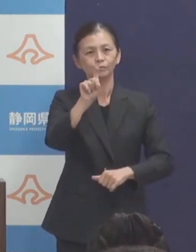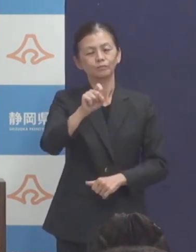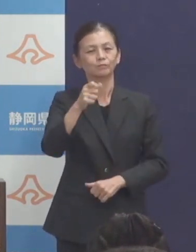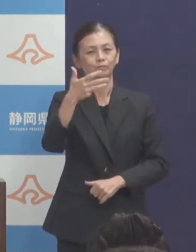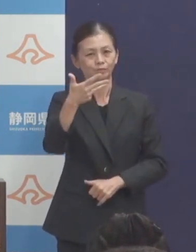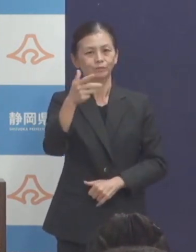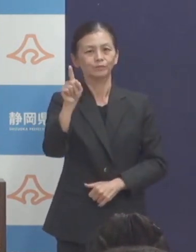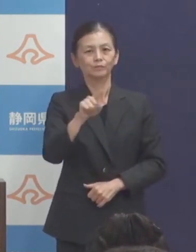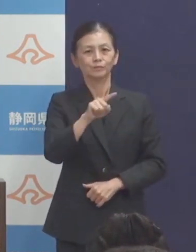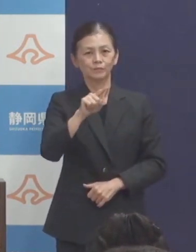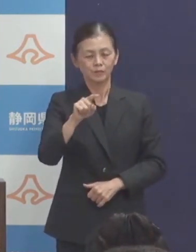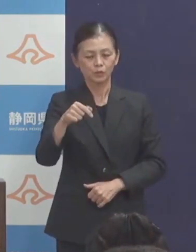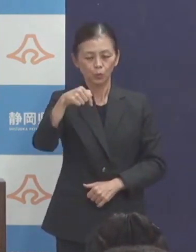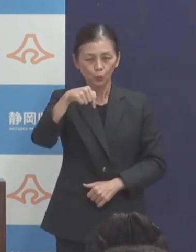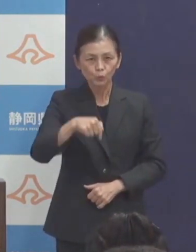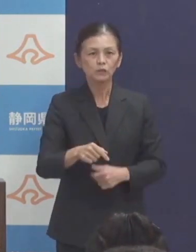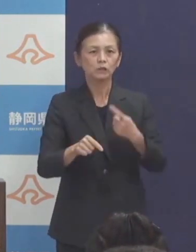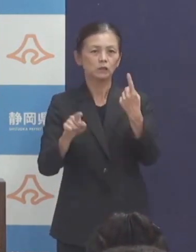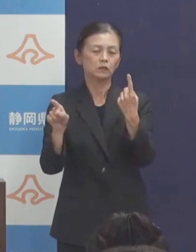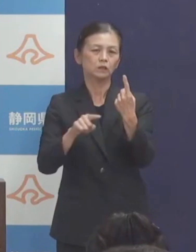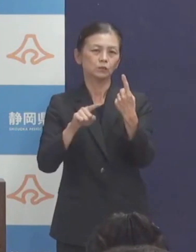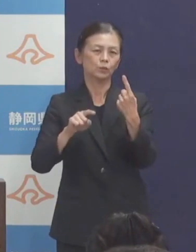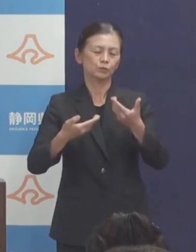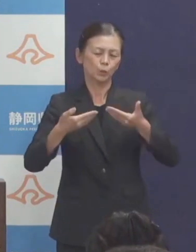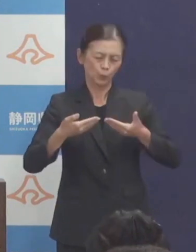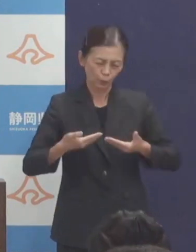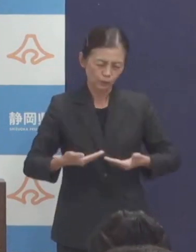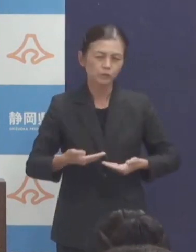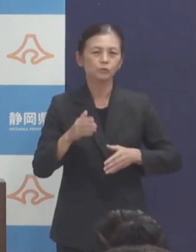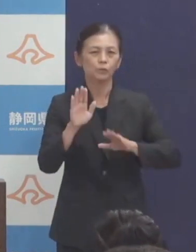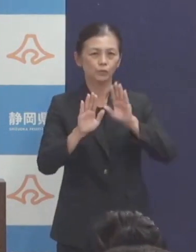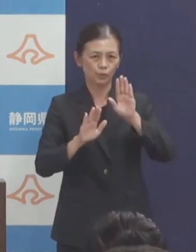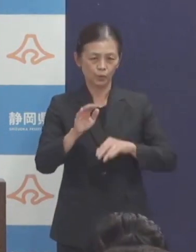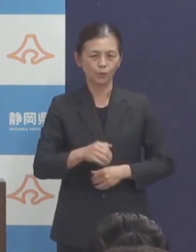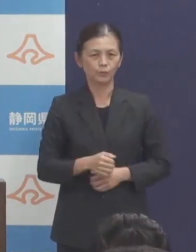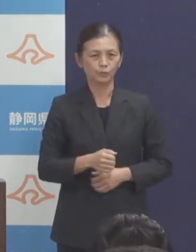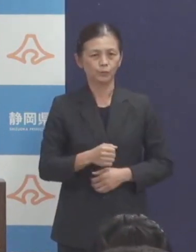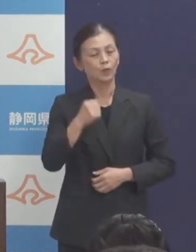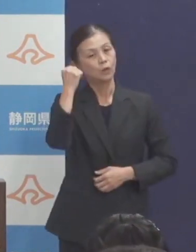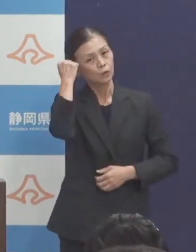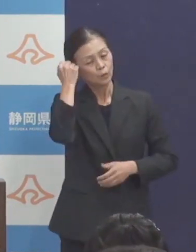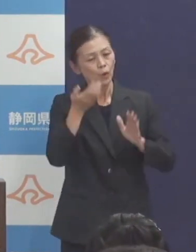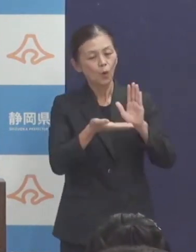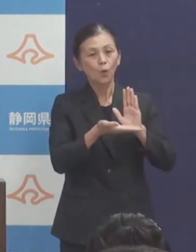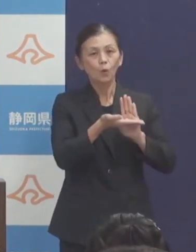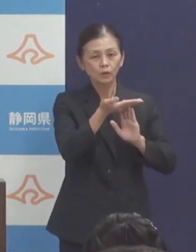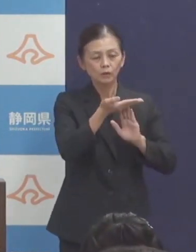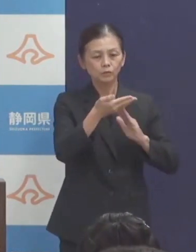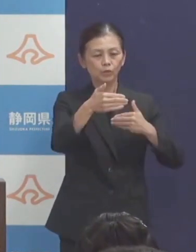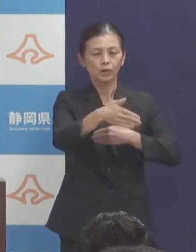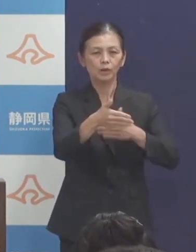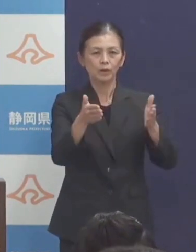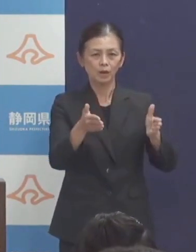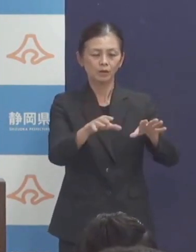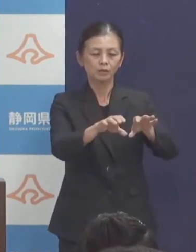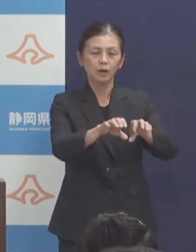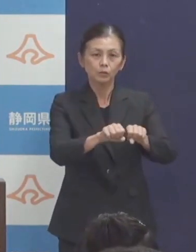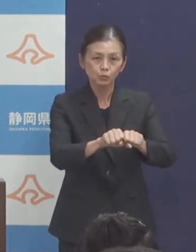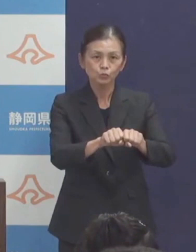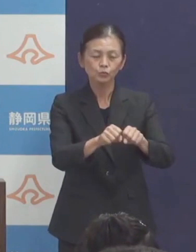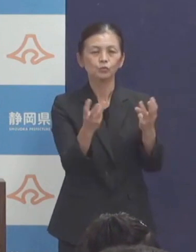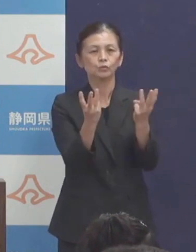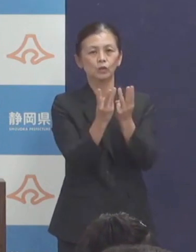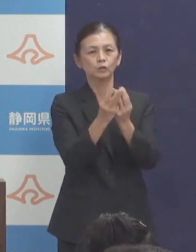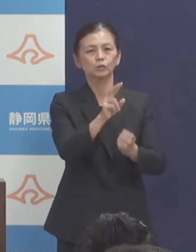そのうちお一人が重症者です。また、宿泊療養施設で確保している部屋の数